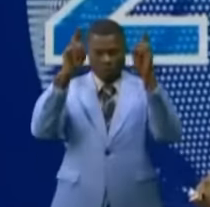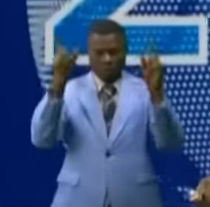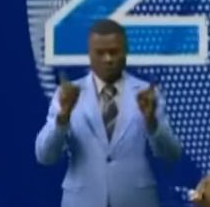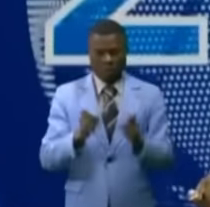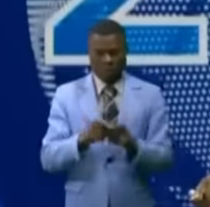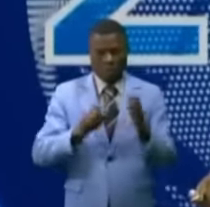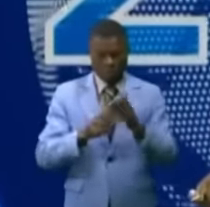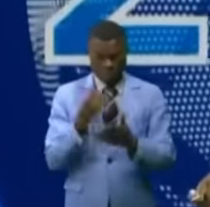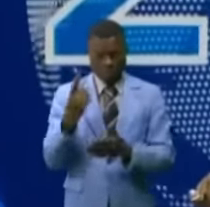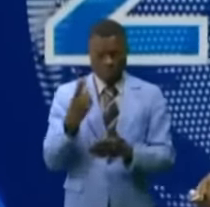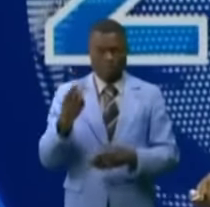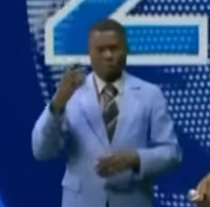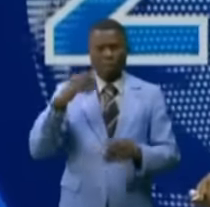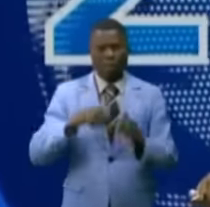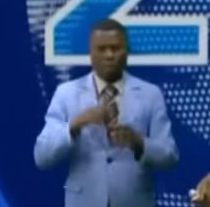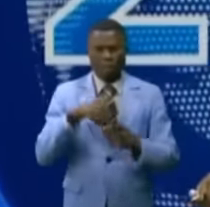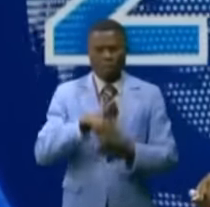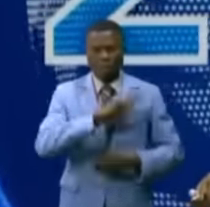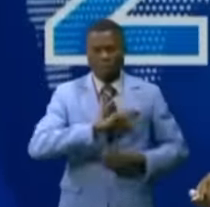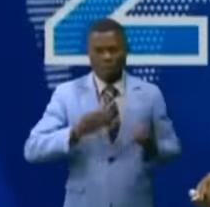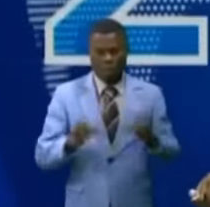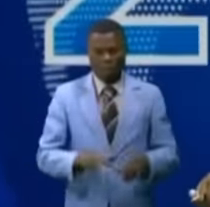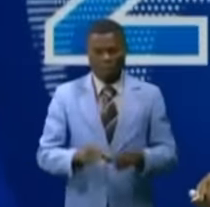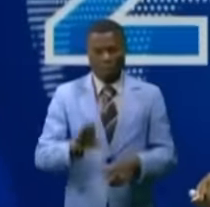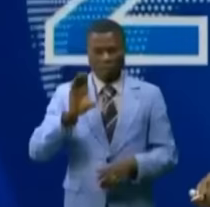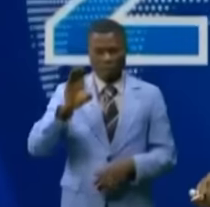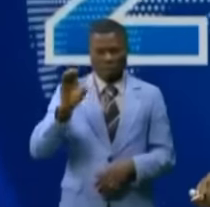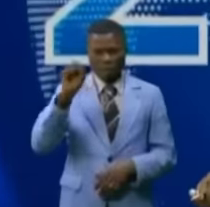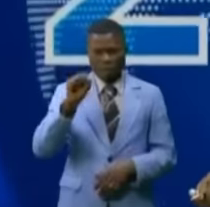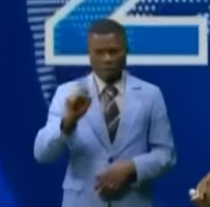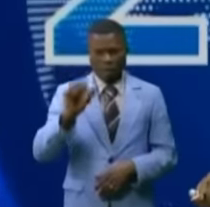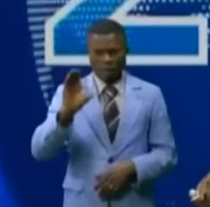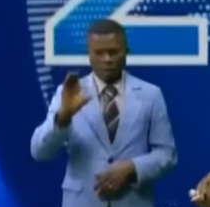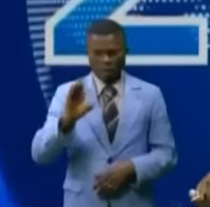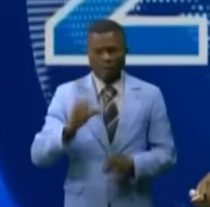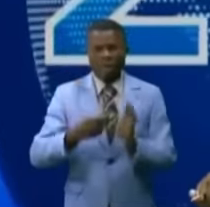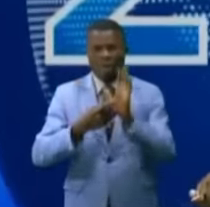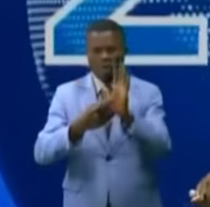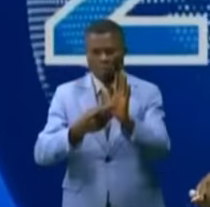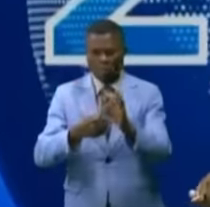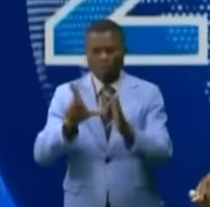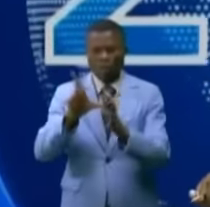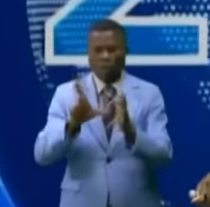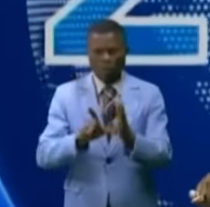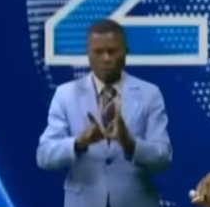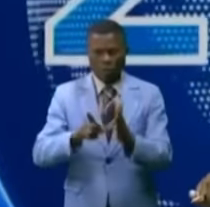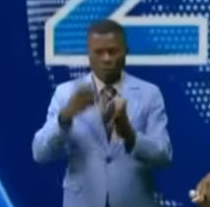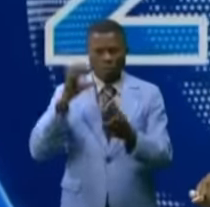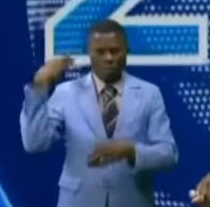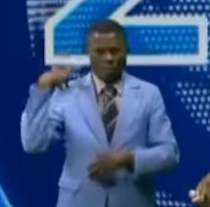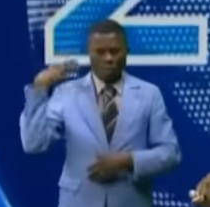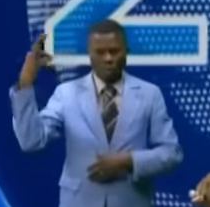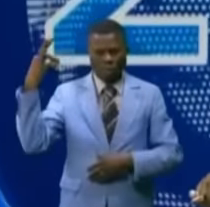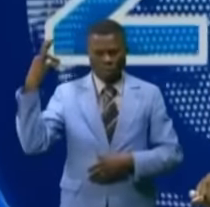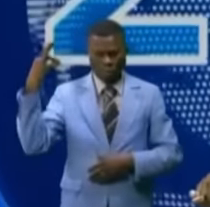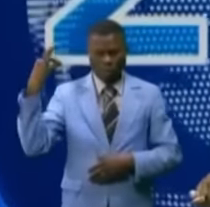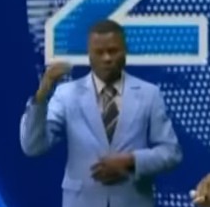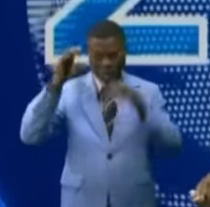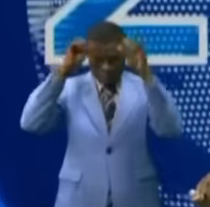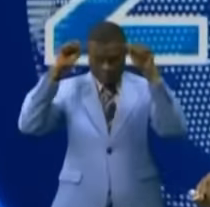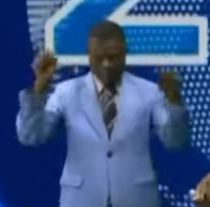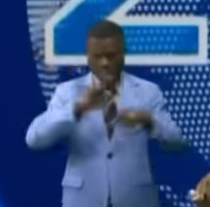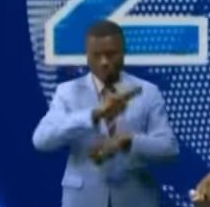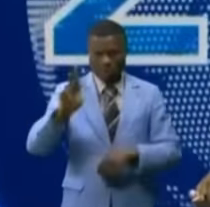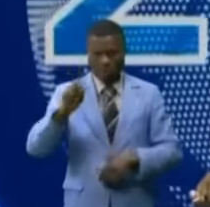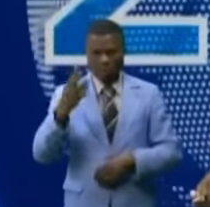une première en République démocratique du Congo. Le CISAC fixe les règles du jeu médiatique pour la présidentielle de 2023. Au